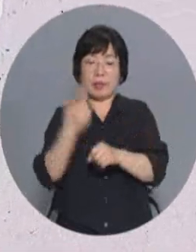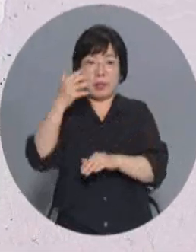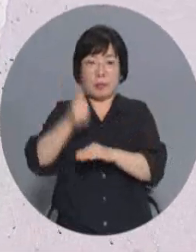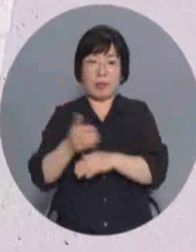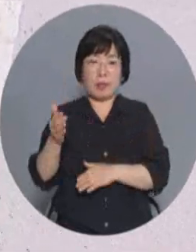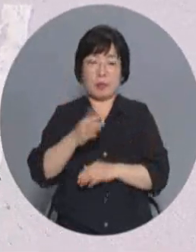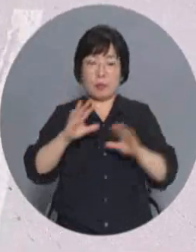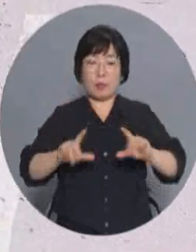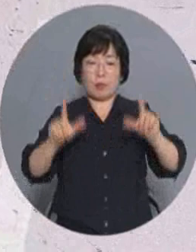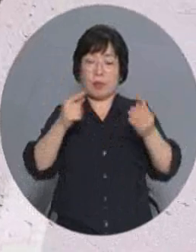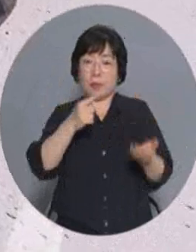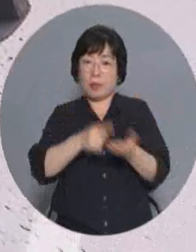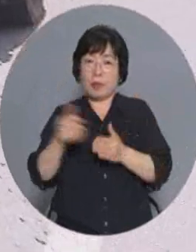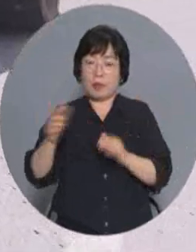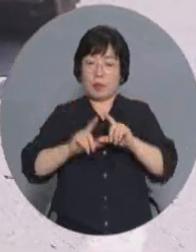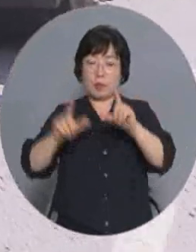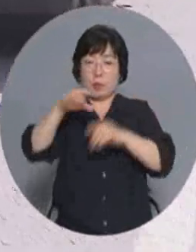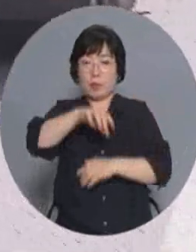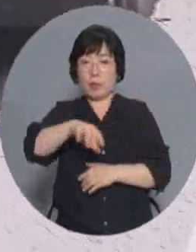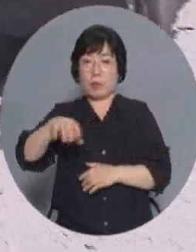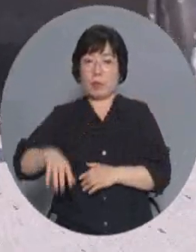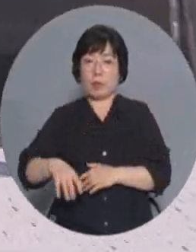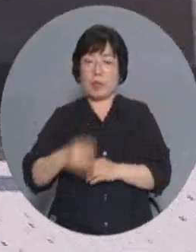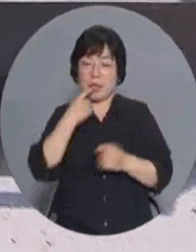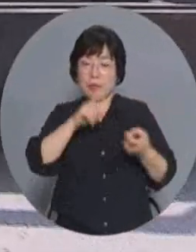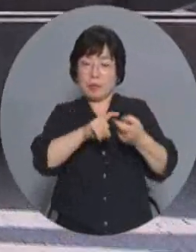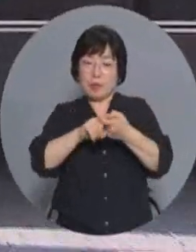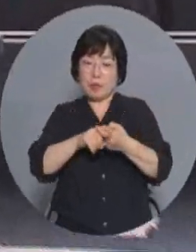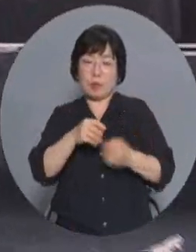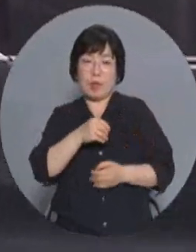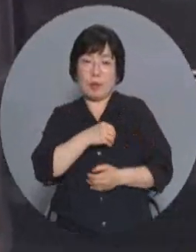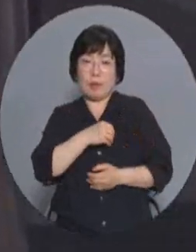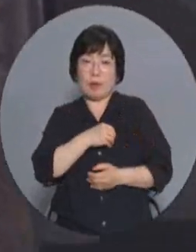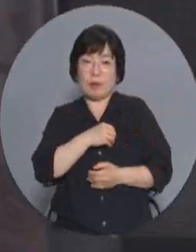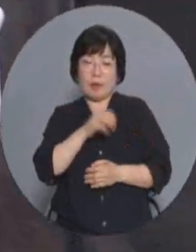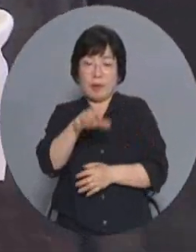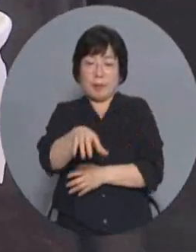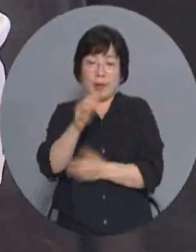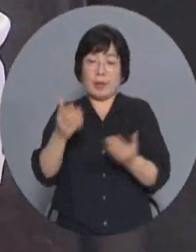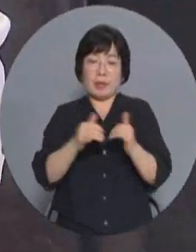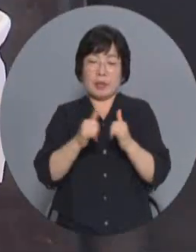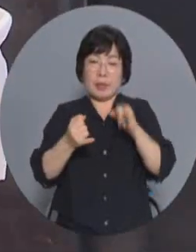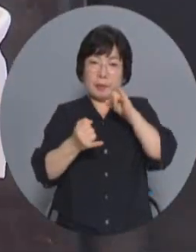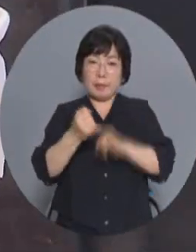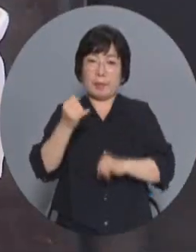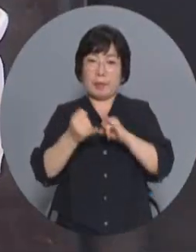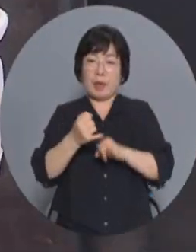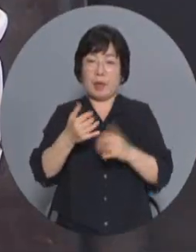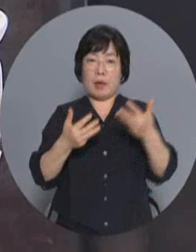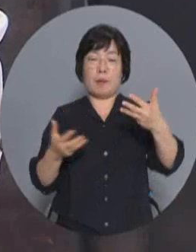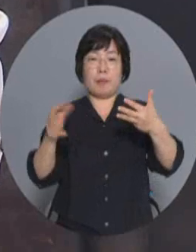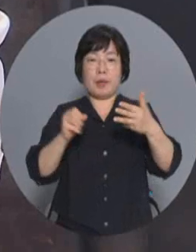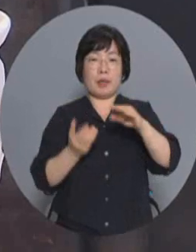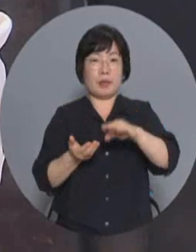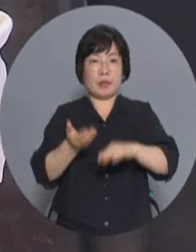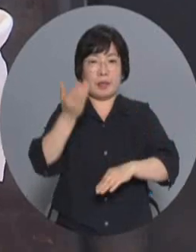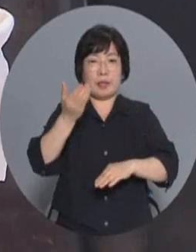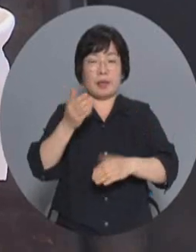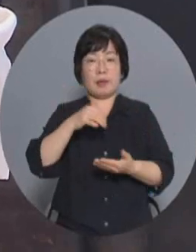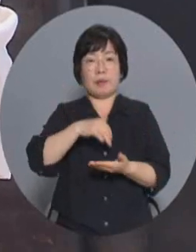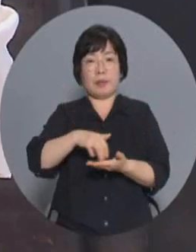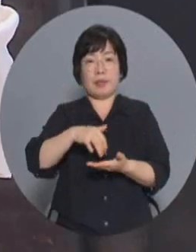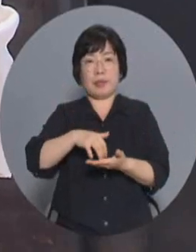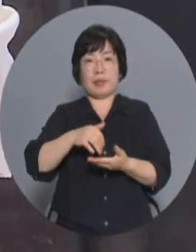올해 초까지 전남 동부권에서 민주노총 소속 건설기계 노동자들이 받지 못한 돈이 8억 원이 넘는 것으로